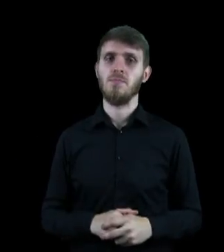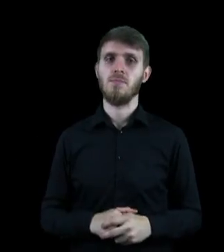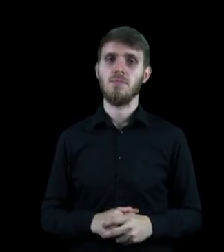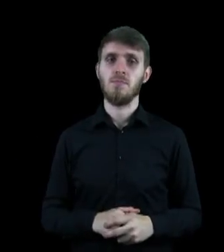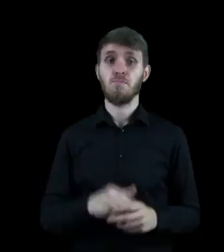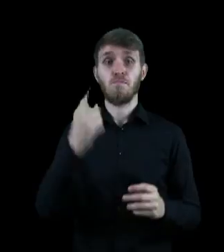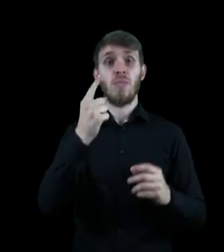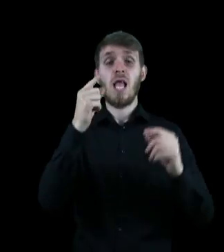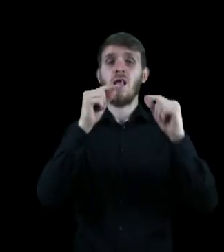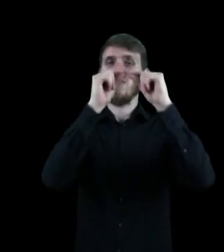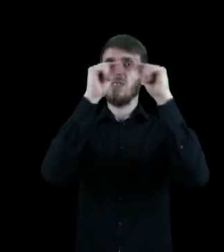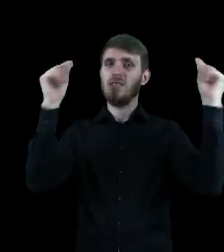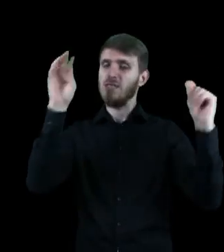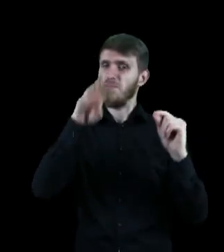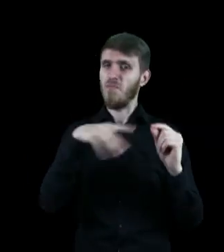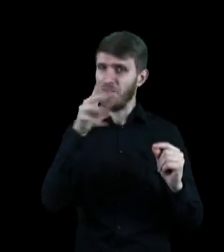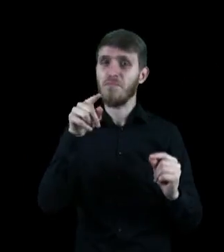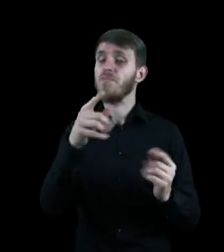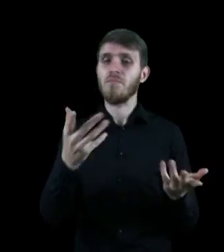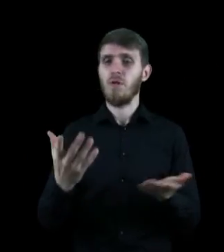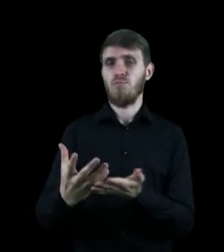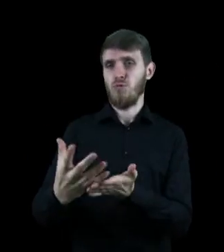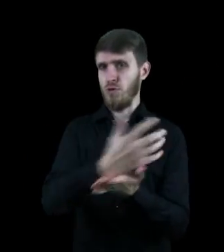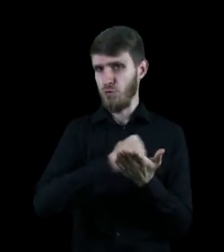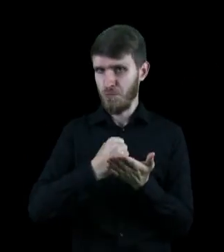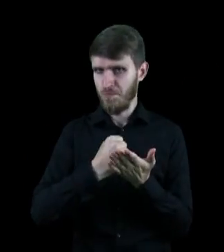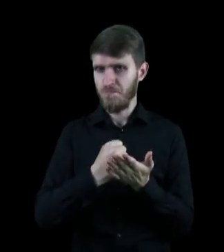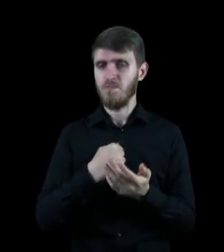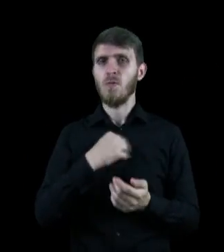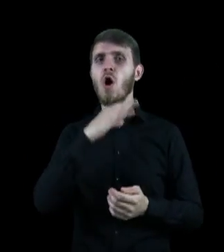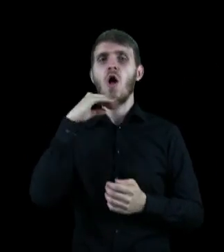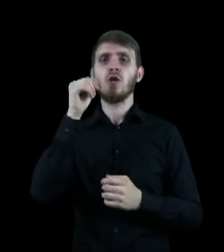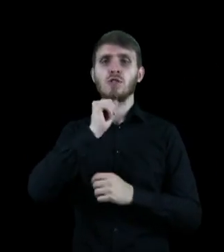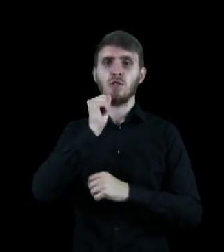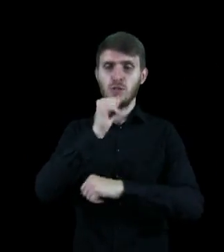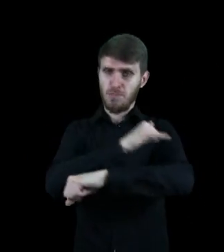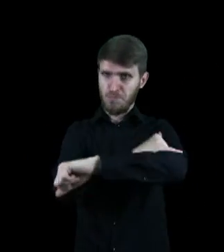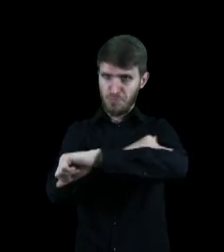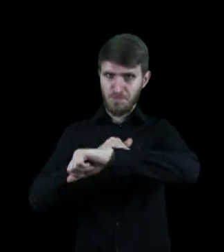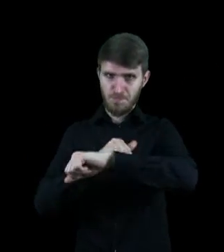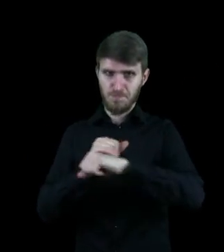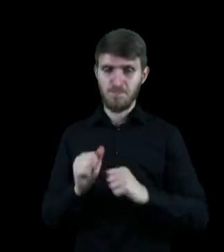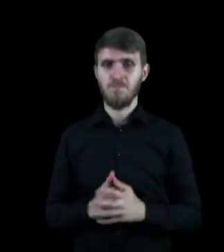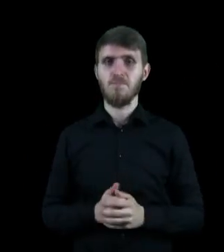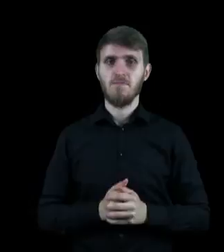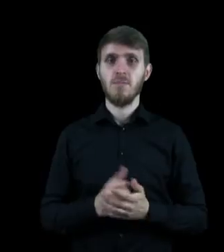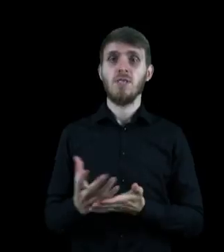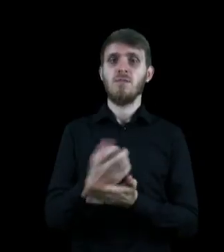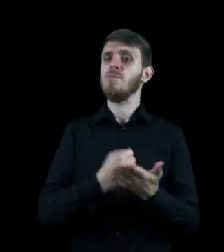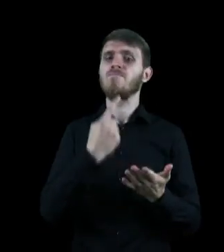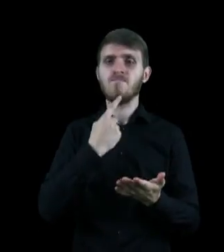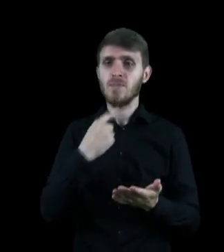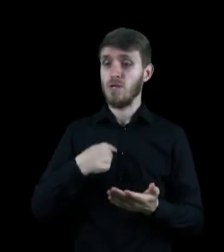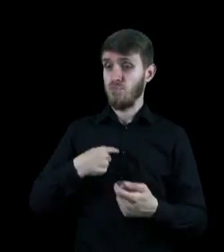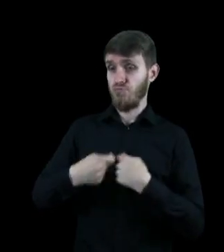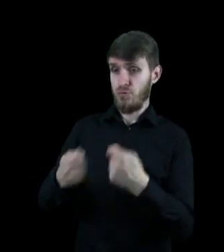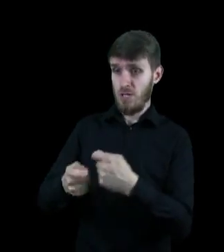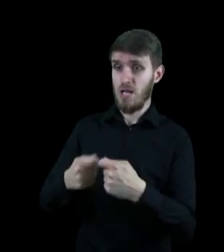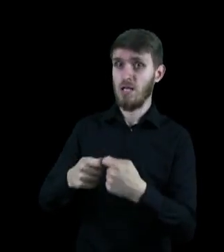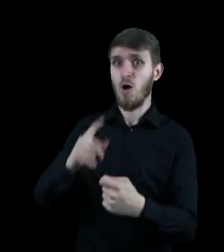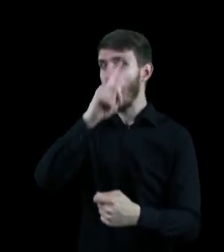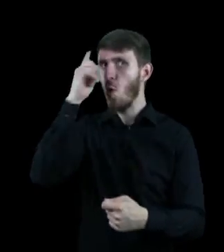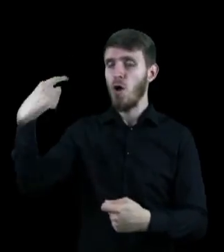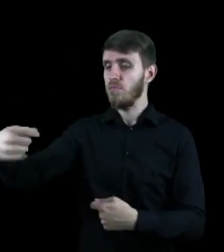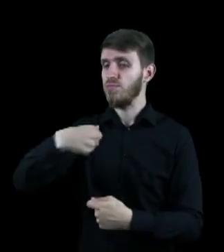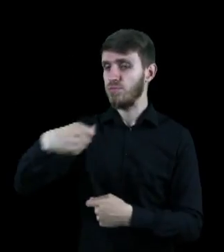wyjaśnimy co to dokładnie oznacza. Pierwsze linie na rachunku zysków i strat to przychód. To oznaczę sobie kolorem zielonym. Przychód to